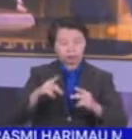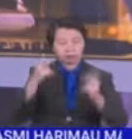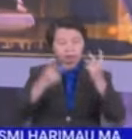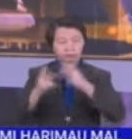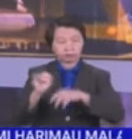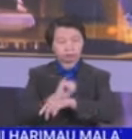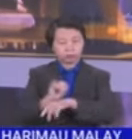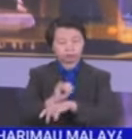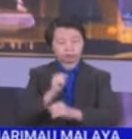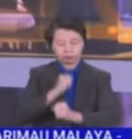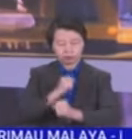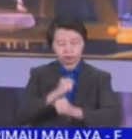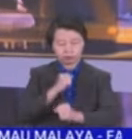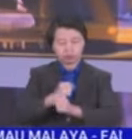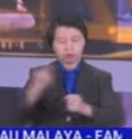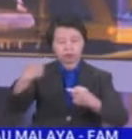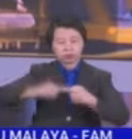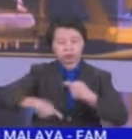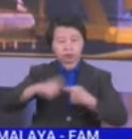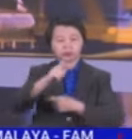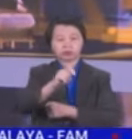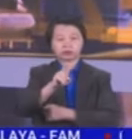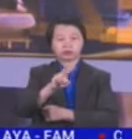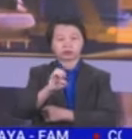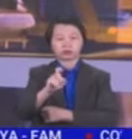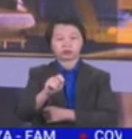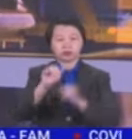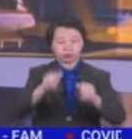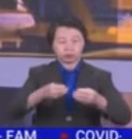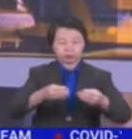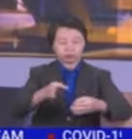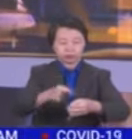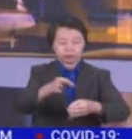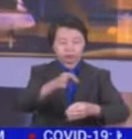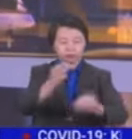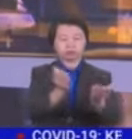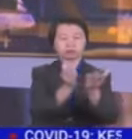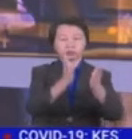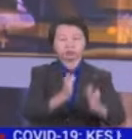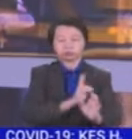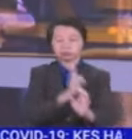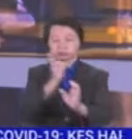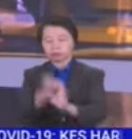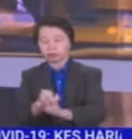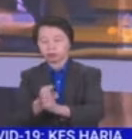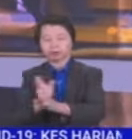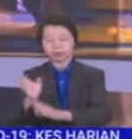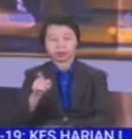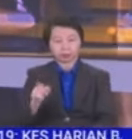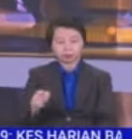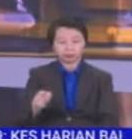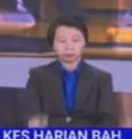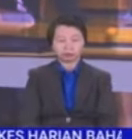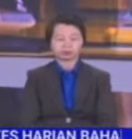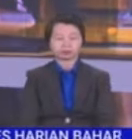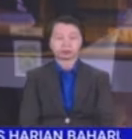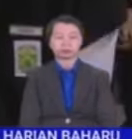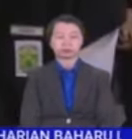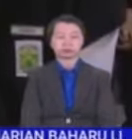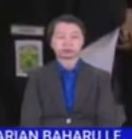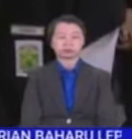lawatan industri dan pekerjaan berkaitan TVET mampu memberi semangat kepada pelajar menceburi bidang tersebut.